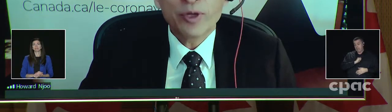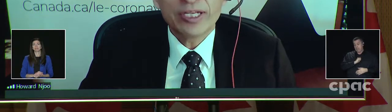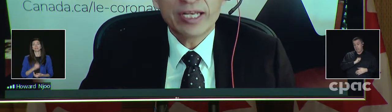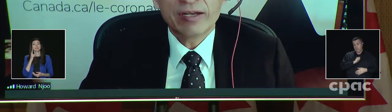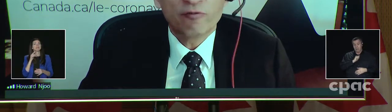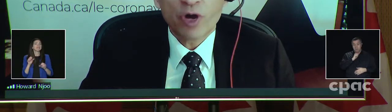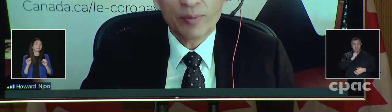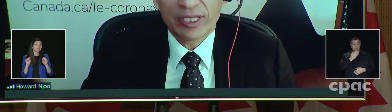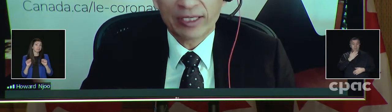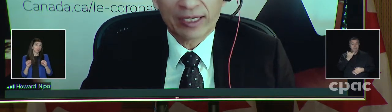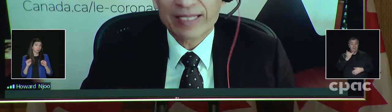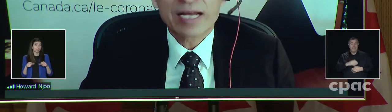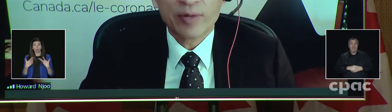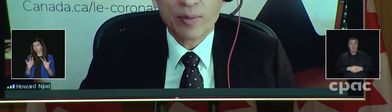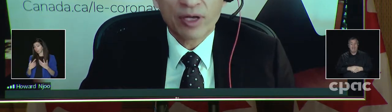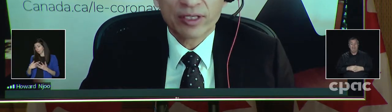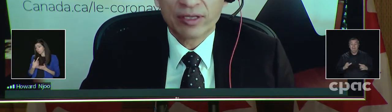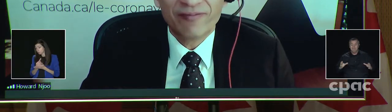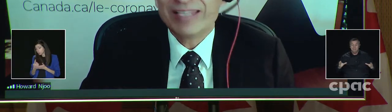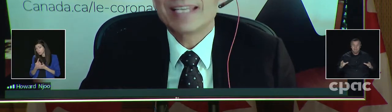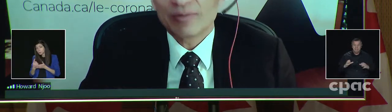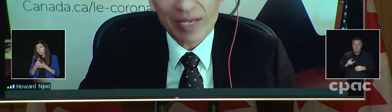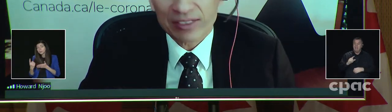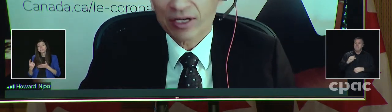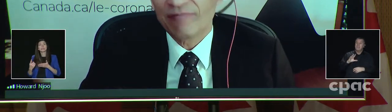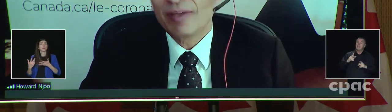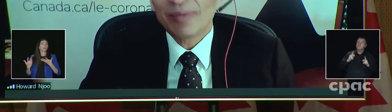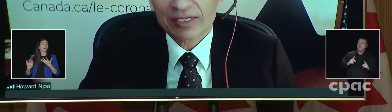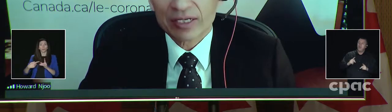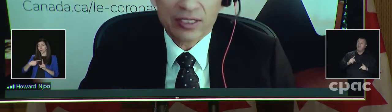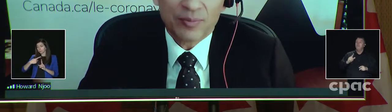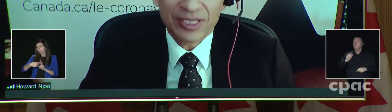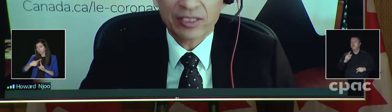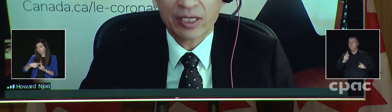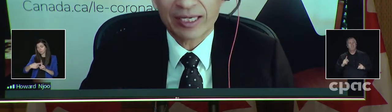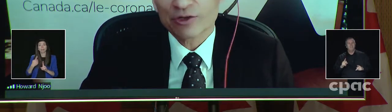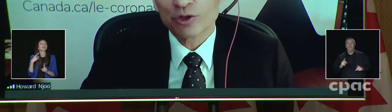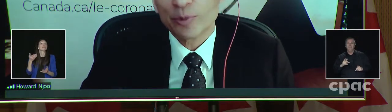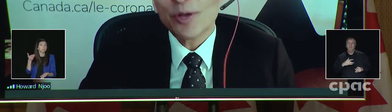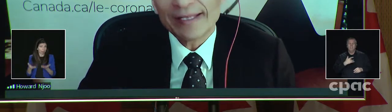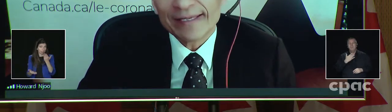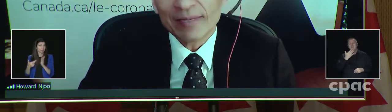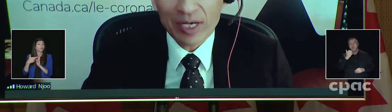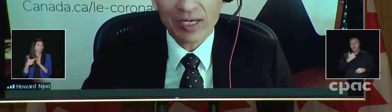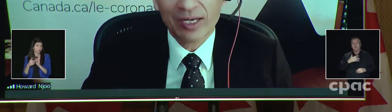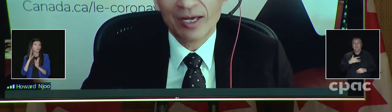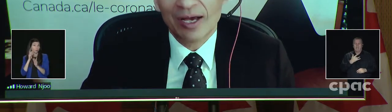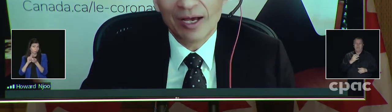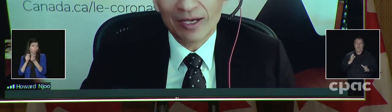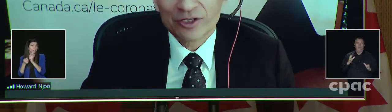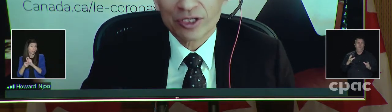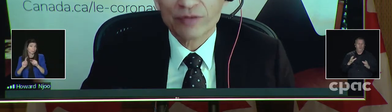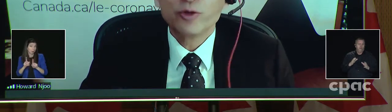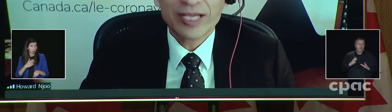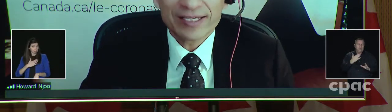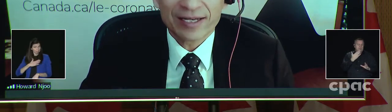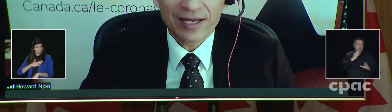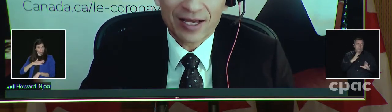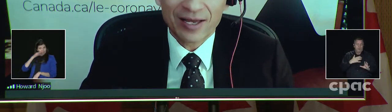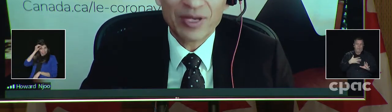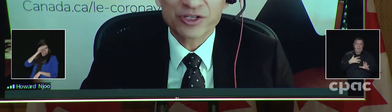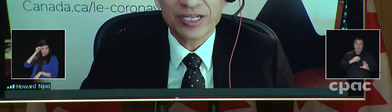pas une bonne idée de voir peut-être un rassemblement de 25 personnes, 20 personnes, peut-être quelque chose de plus intime. Je vous